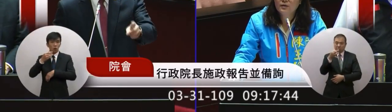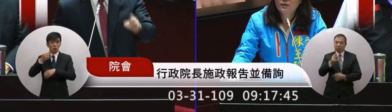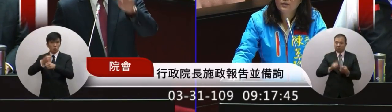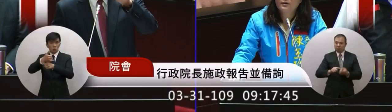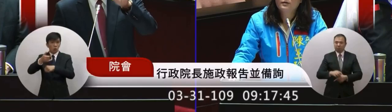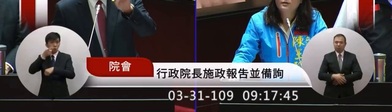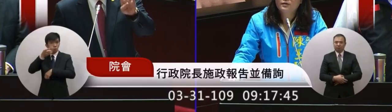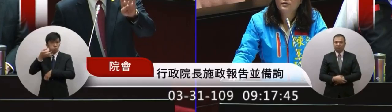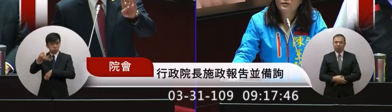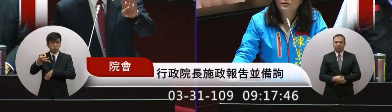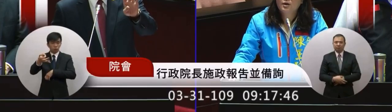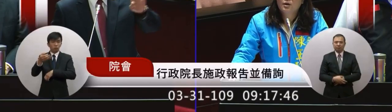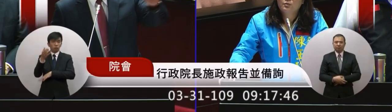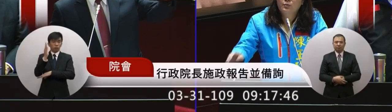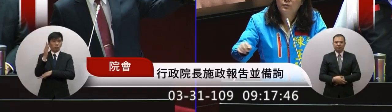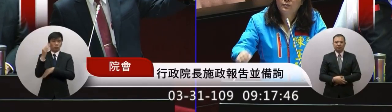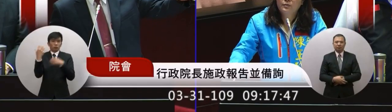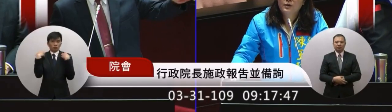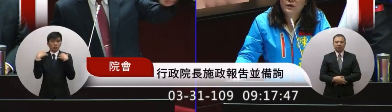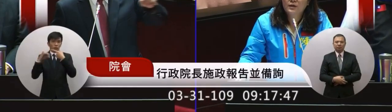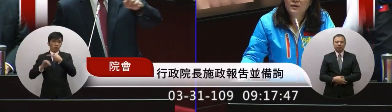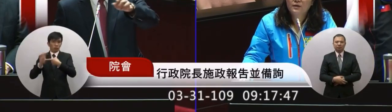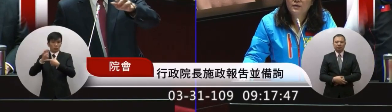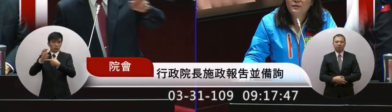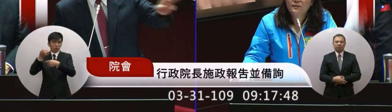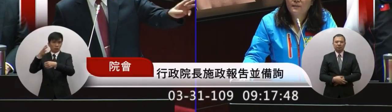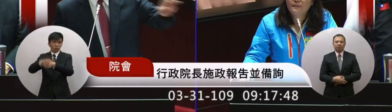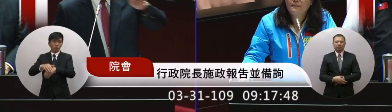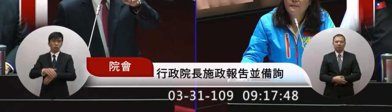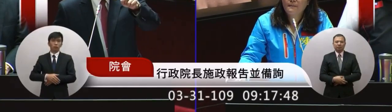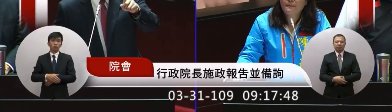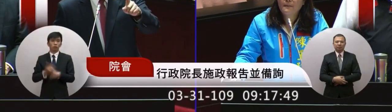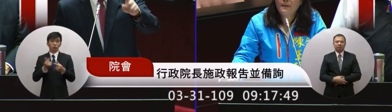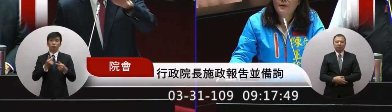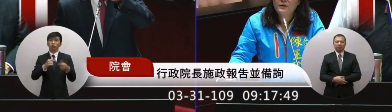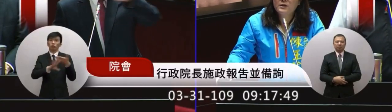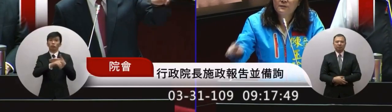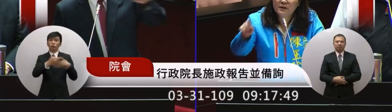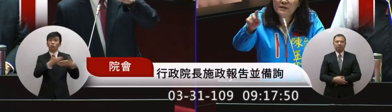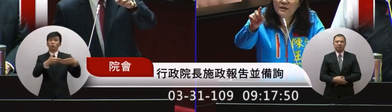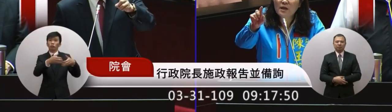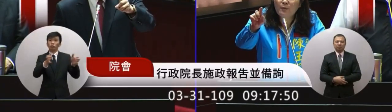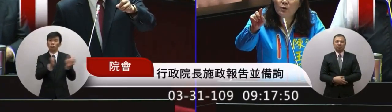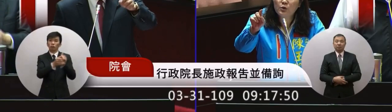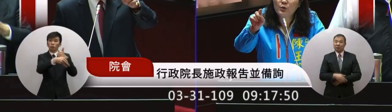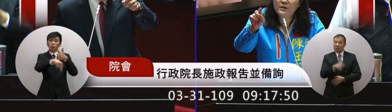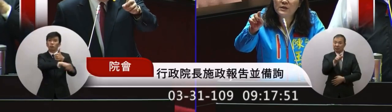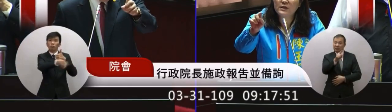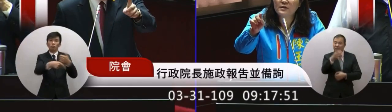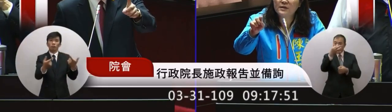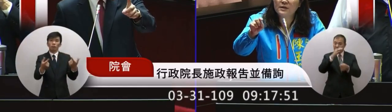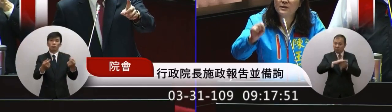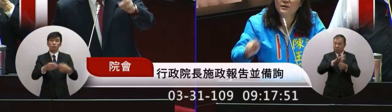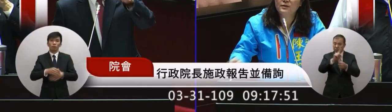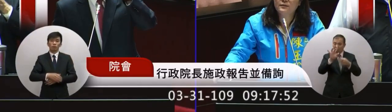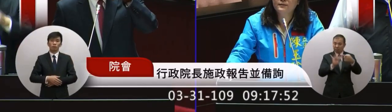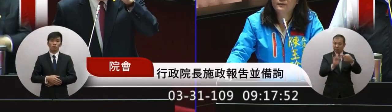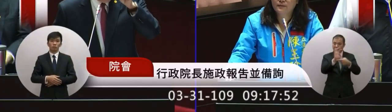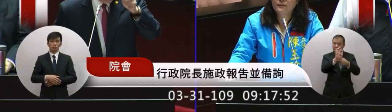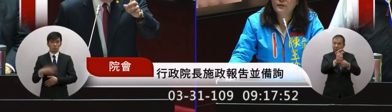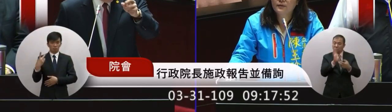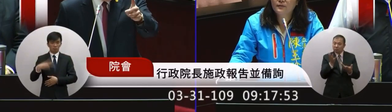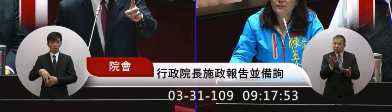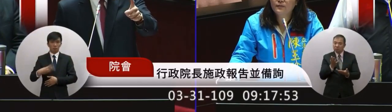哦，来补四成哦，交通事业，迄个几个行业也是拢安尼。 行政院都是你的补助四成是。过